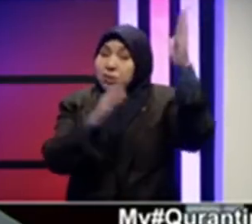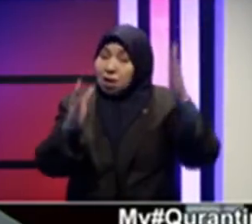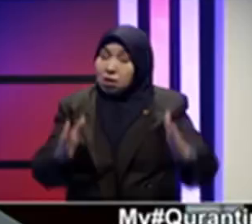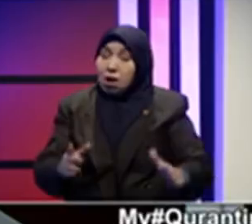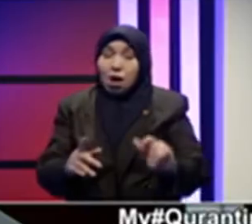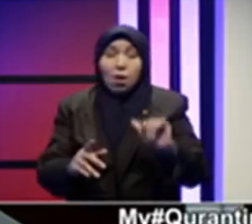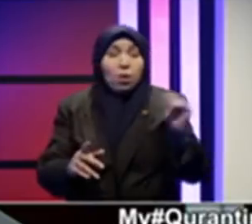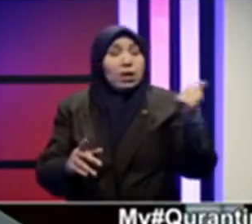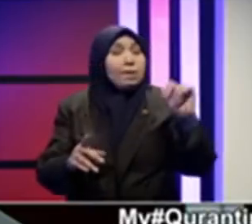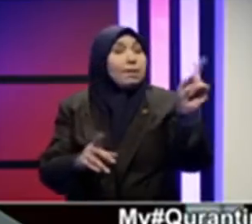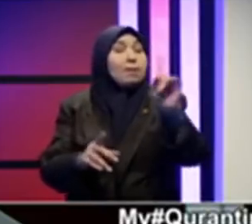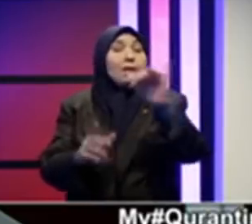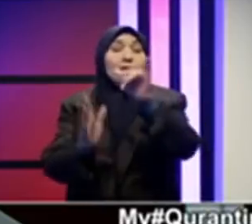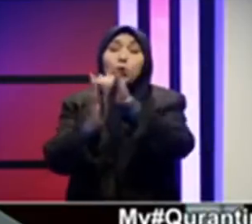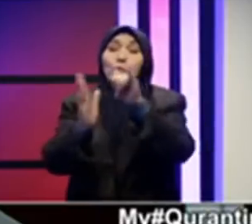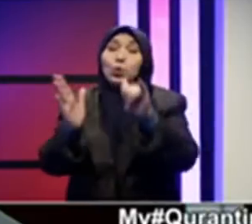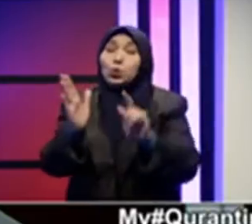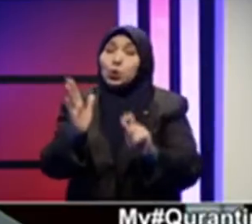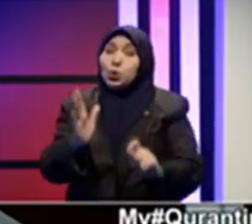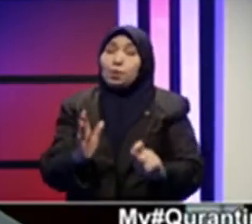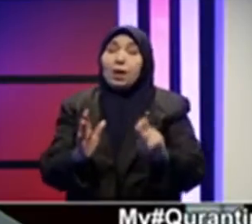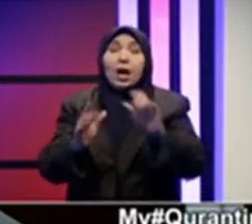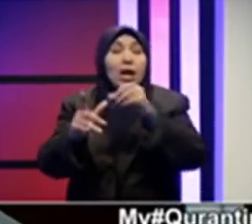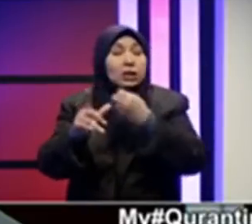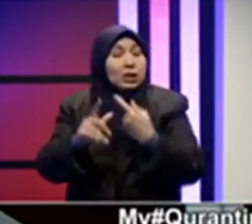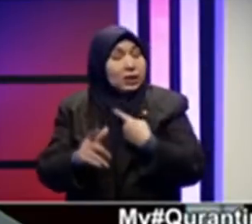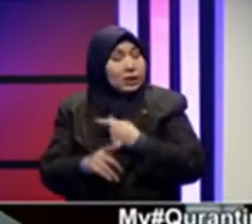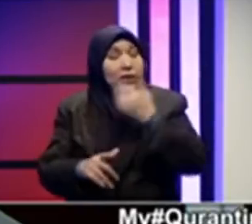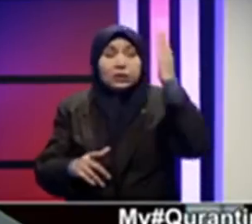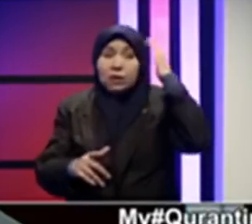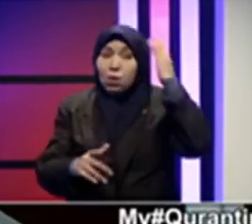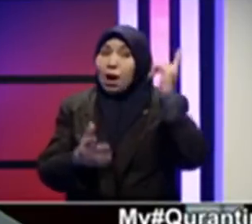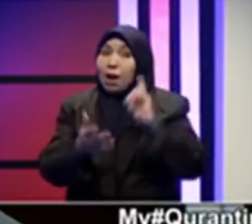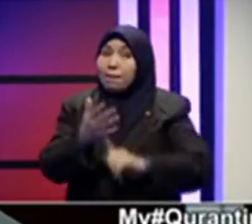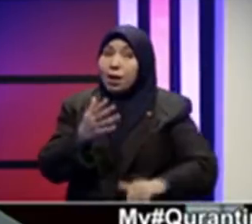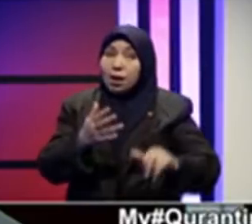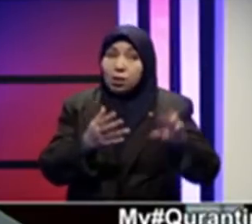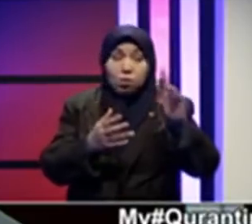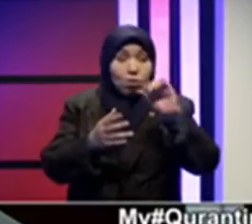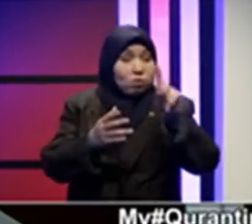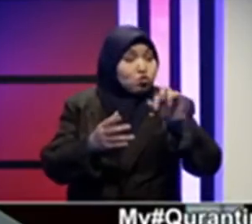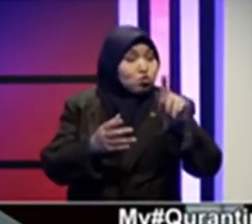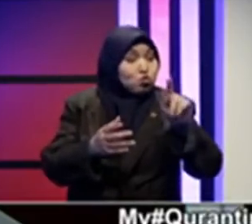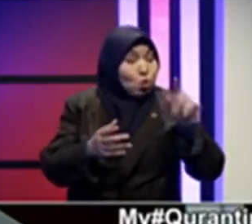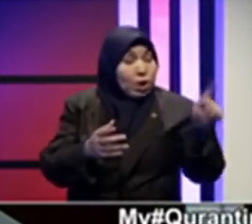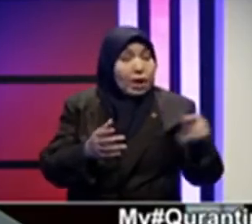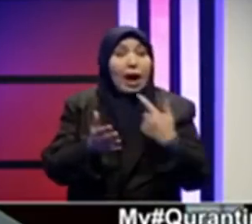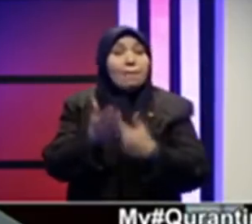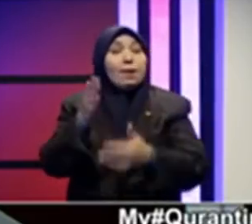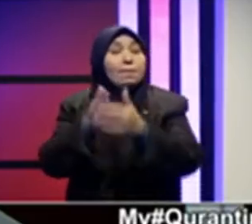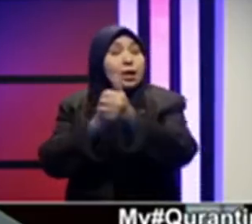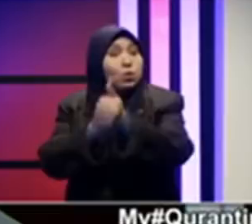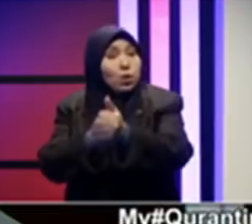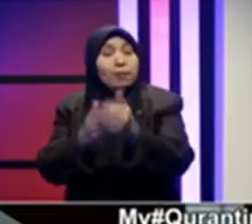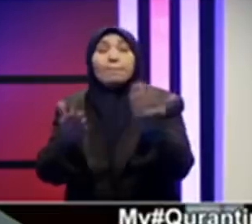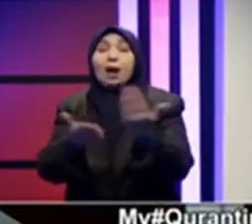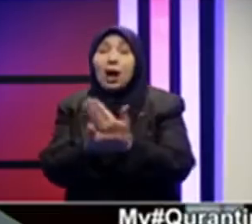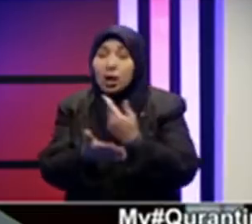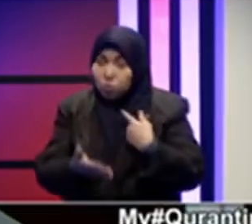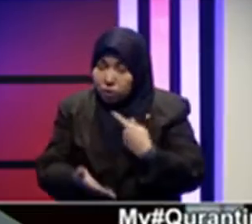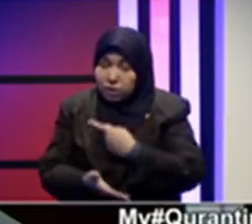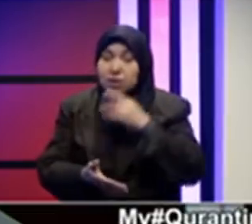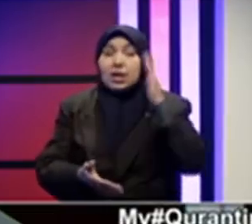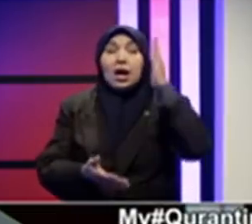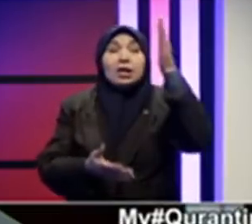mana-mana, YouTube dan sebagainya, kecuali bila kita tahu apa rujukan ya penceramah ini, apa panduannya, baru kita akan